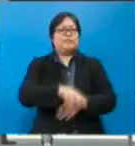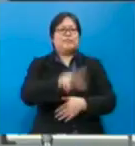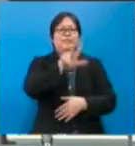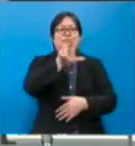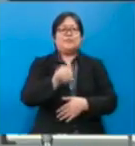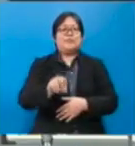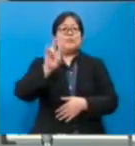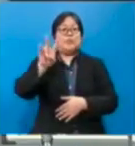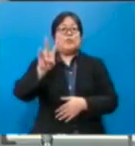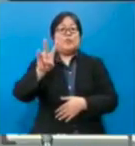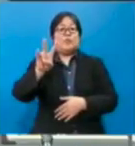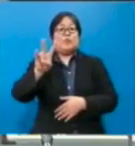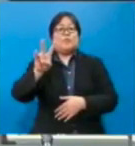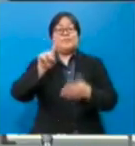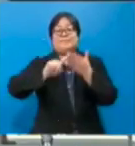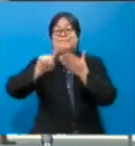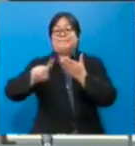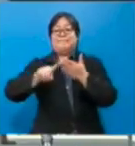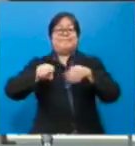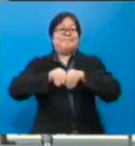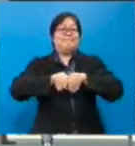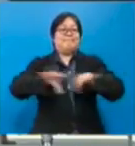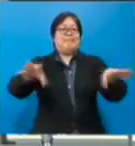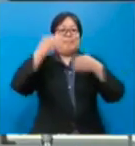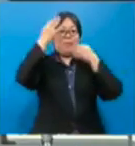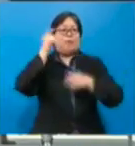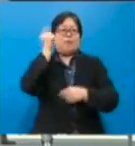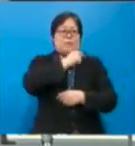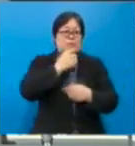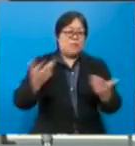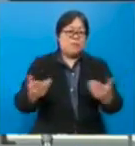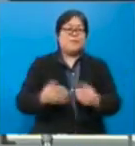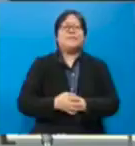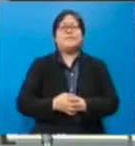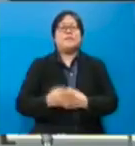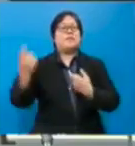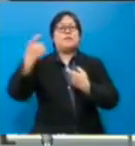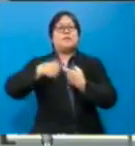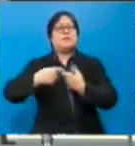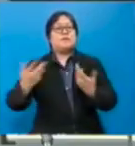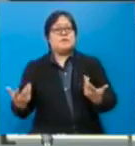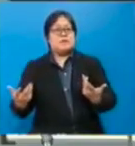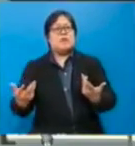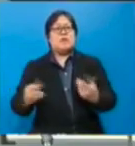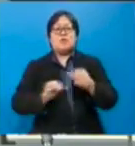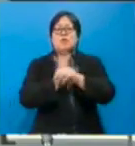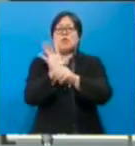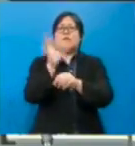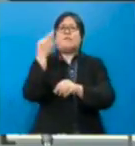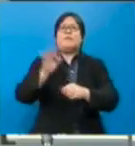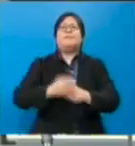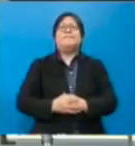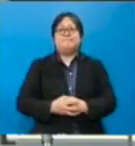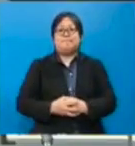307 kertas siasatan penyebaran berita palsu yang berkaitan dengan